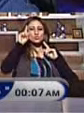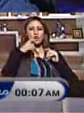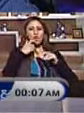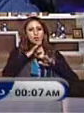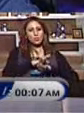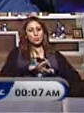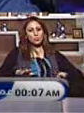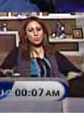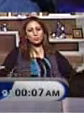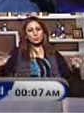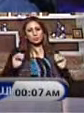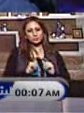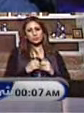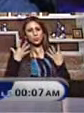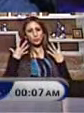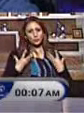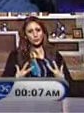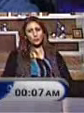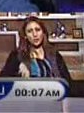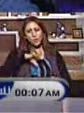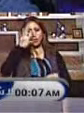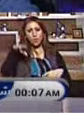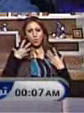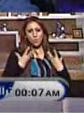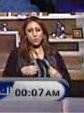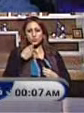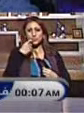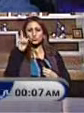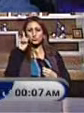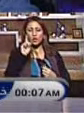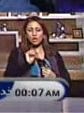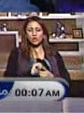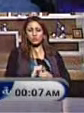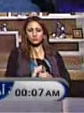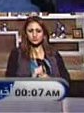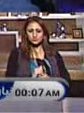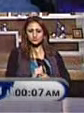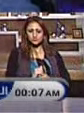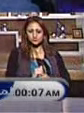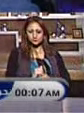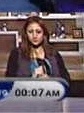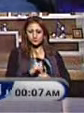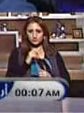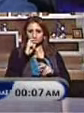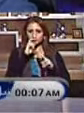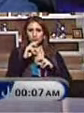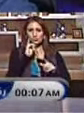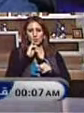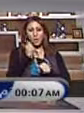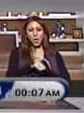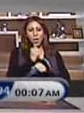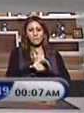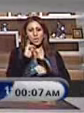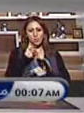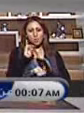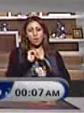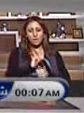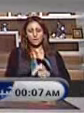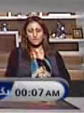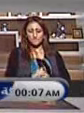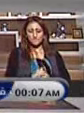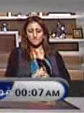الله يعني هتهدا وان شاء الله باذن يترجم كلامنا الى عمل بعض الناس بيقولوا اننا